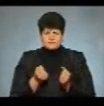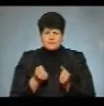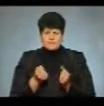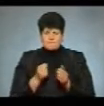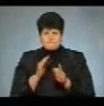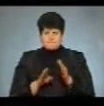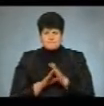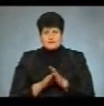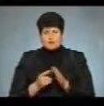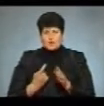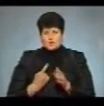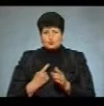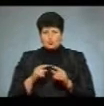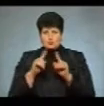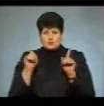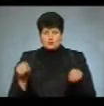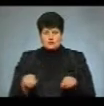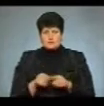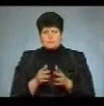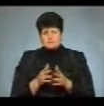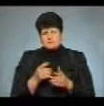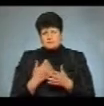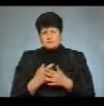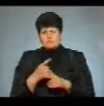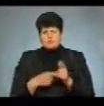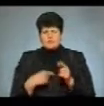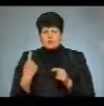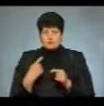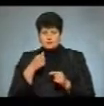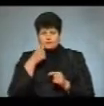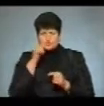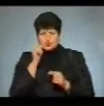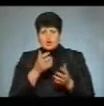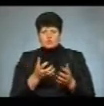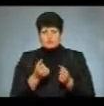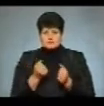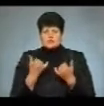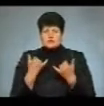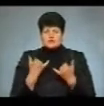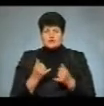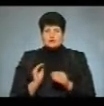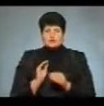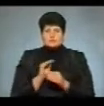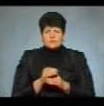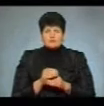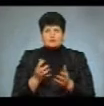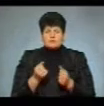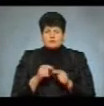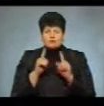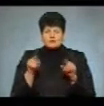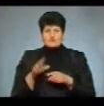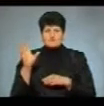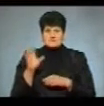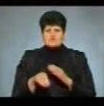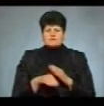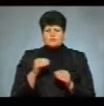охорону бюлетні. Більше, десь половина області практично вчора отримала. Сьогодні доотримують бюлетні всі дільничі